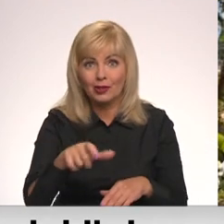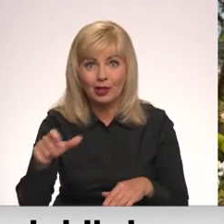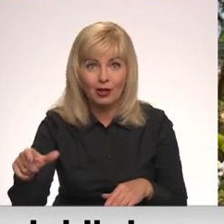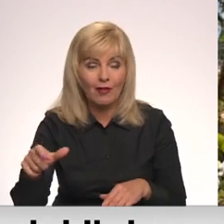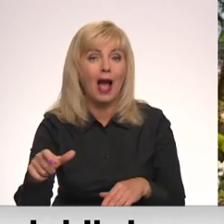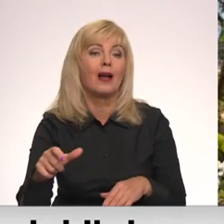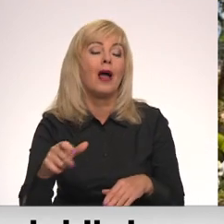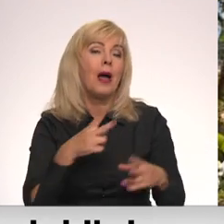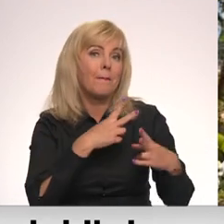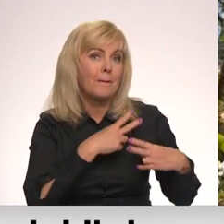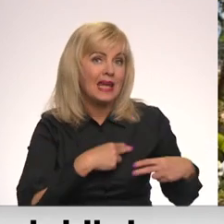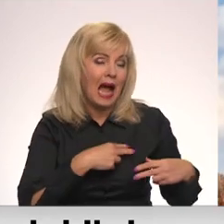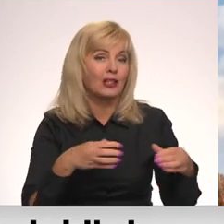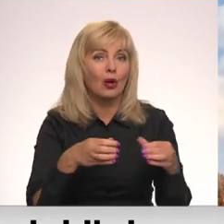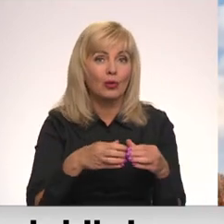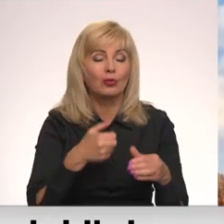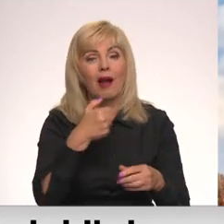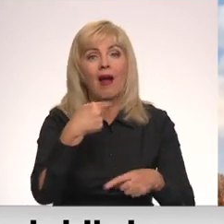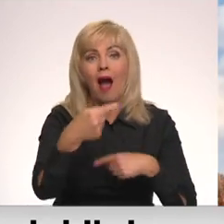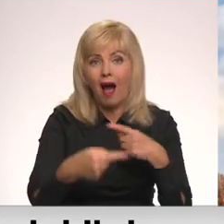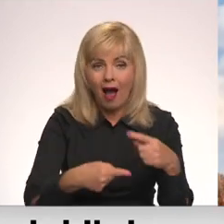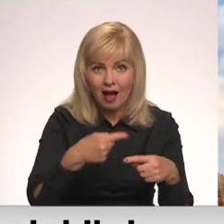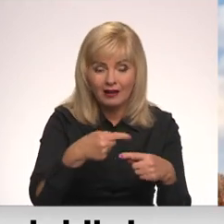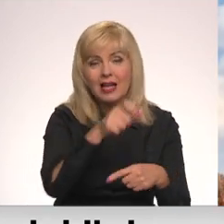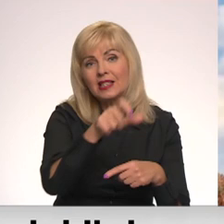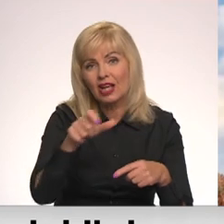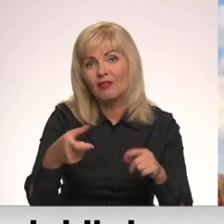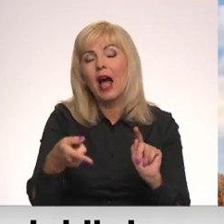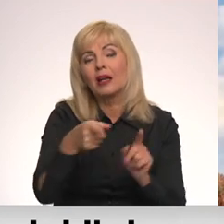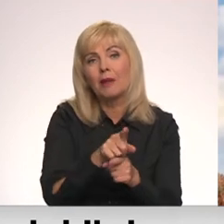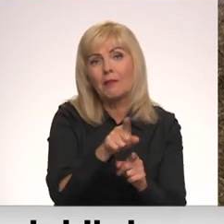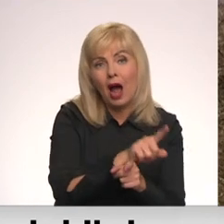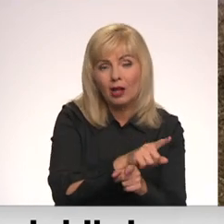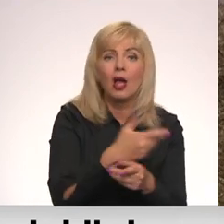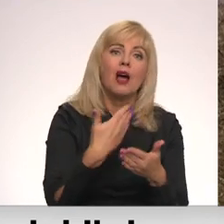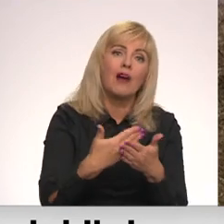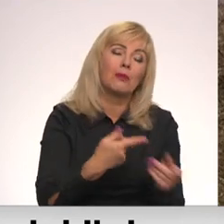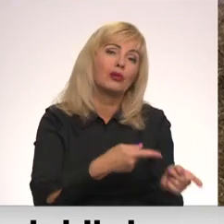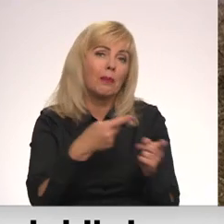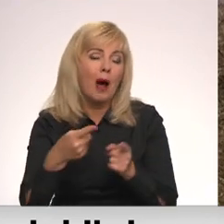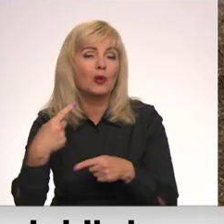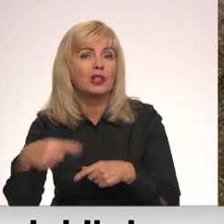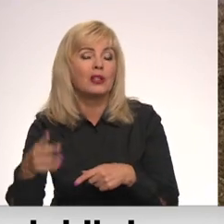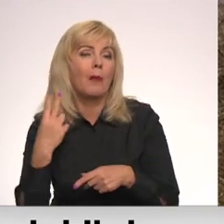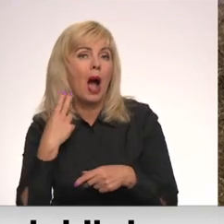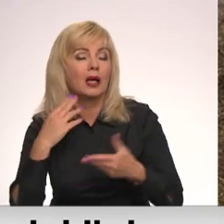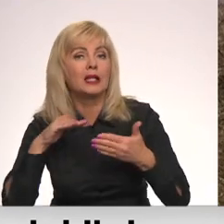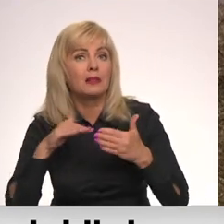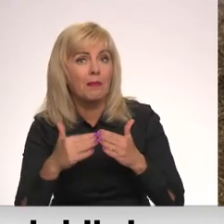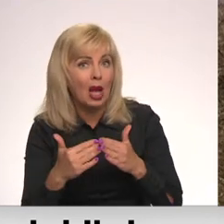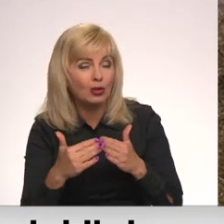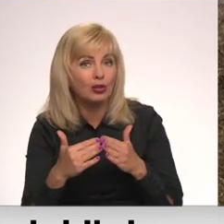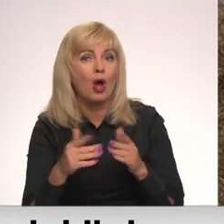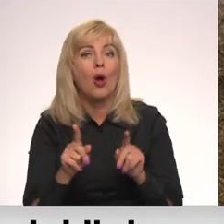domubiedru grupai. Gadu gaitā sastāvs ir mainījies, dalībniekiem pārceļoties uz citām Anglijas pilsētām, pat